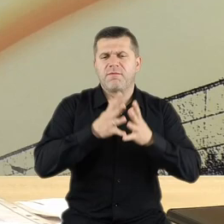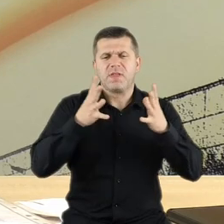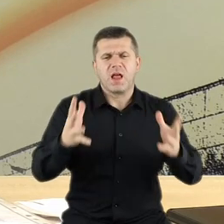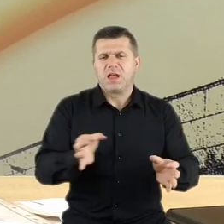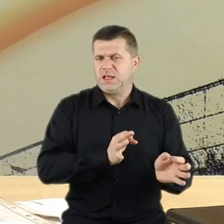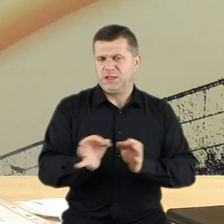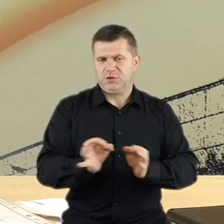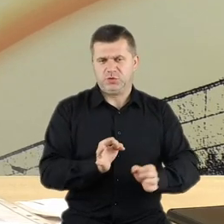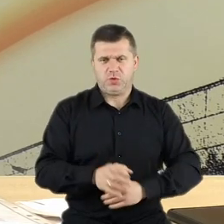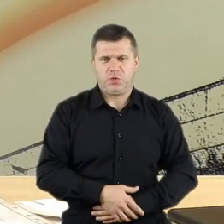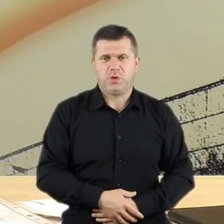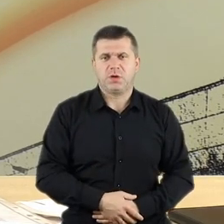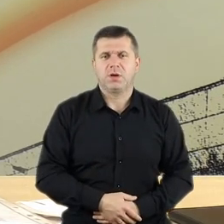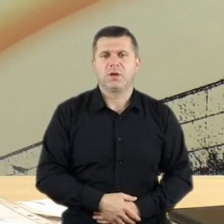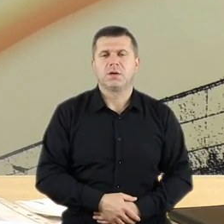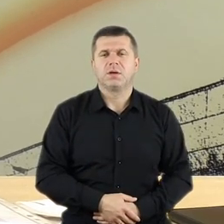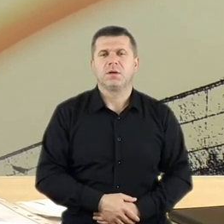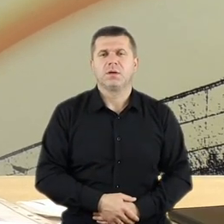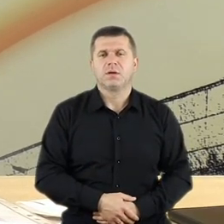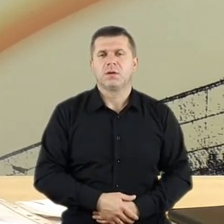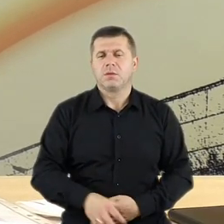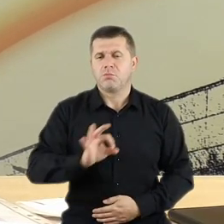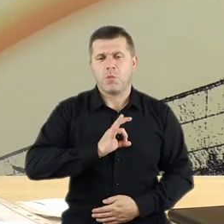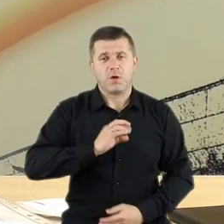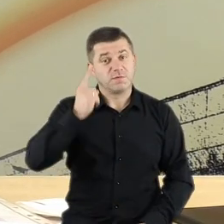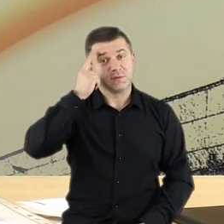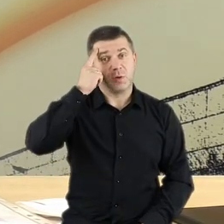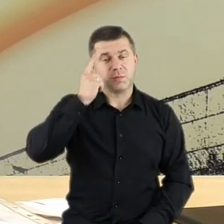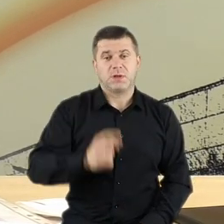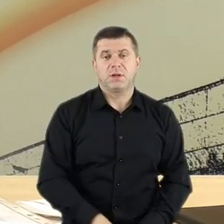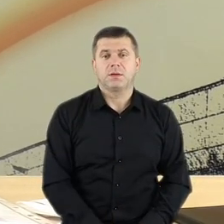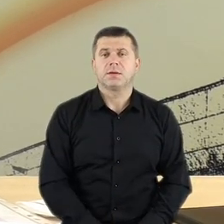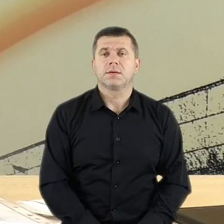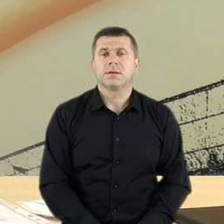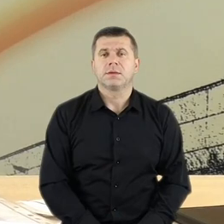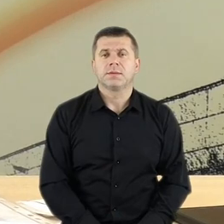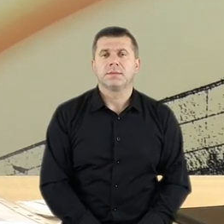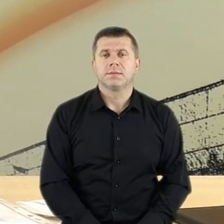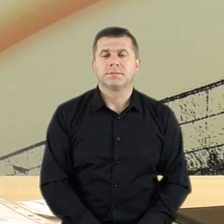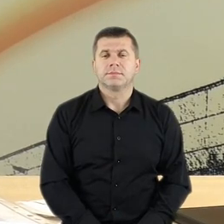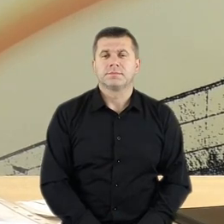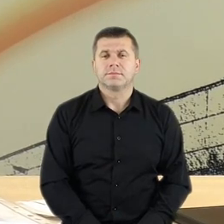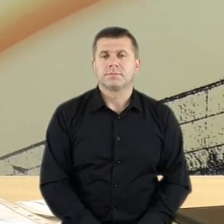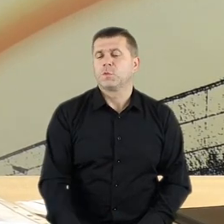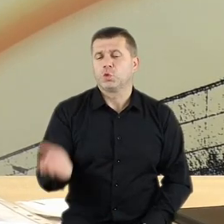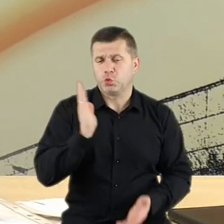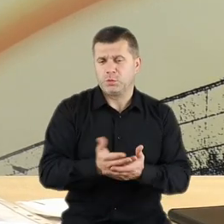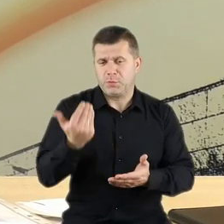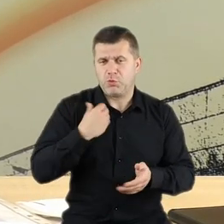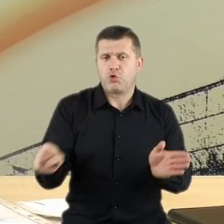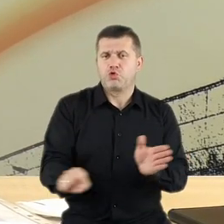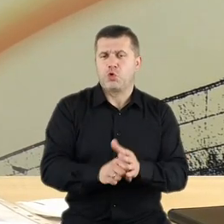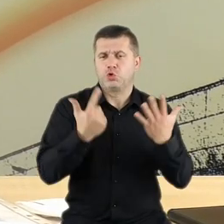to moje wspomnienia No to tak jak już mówiłam że do siódmego roku życia